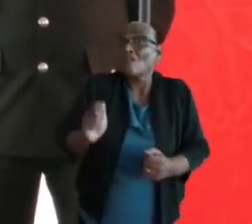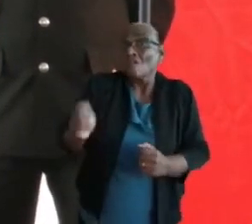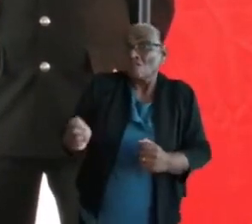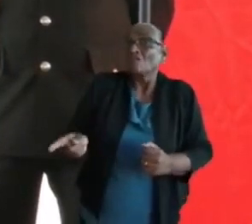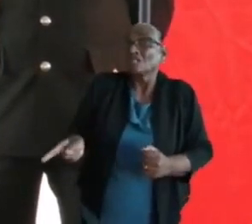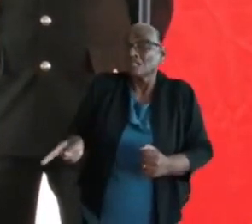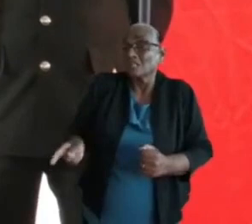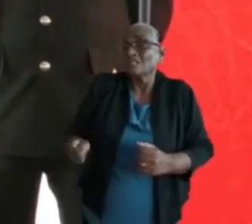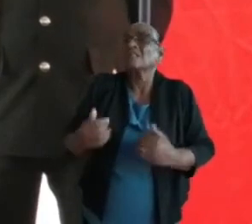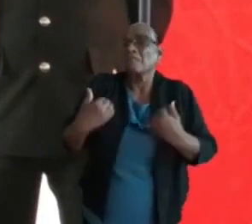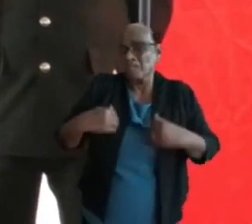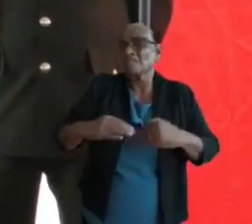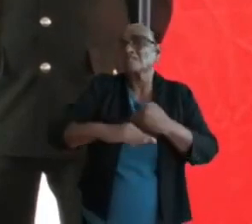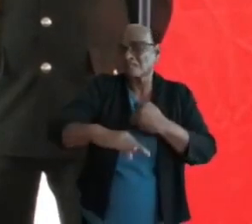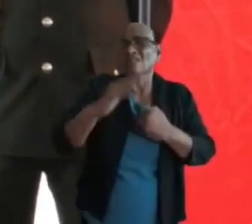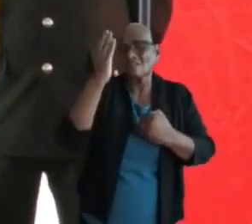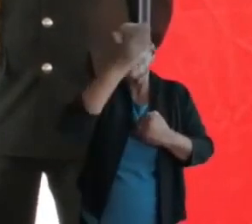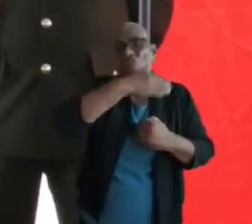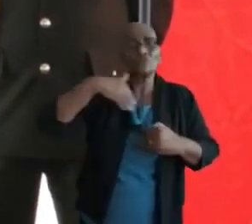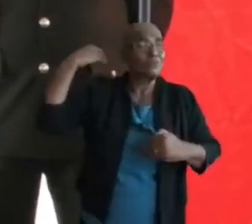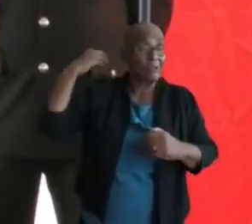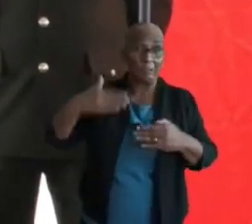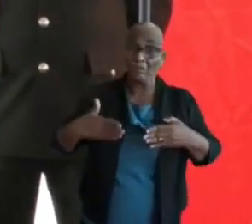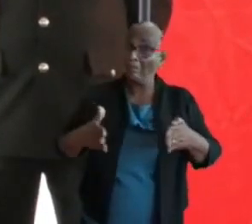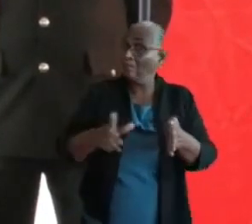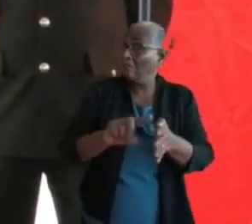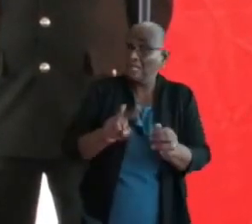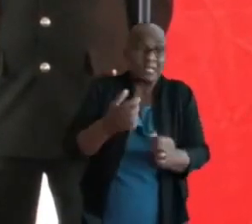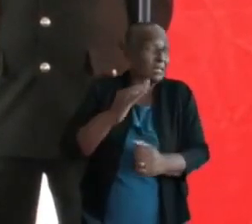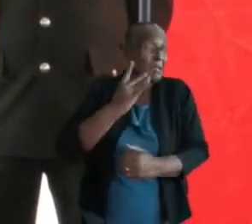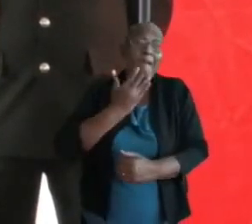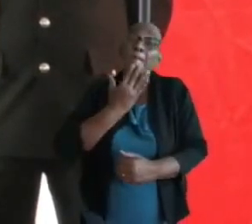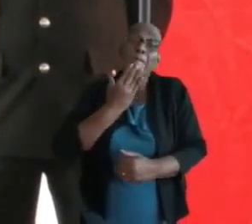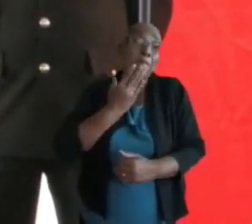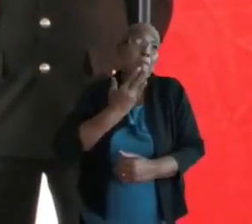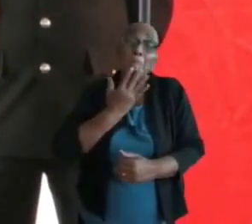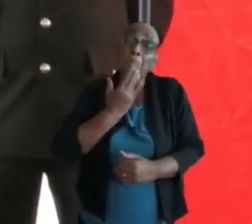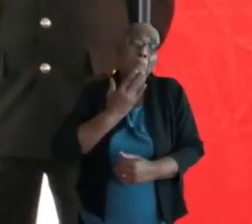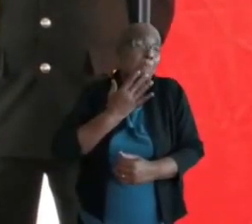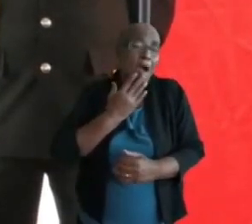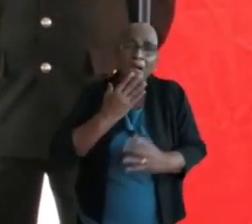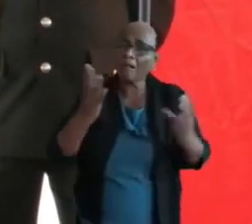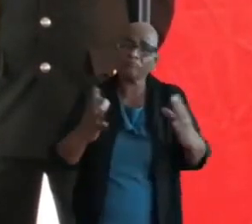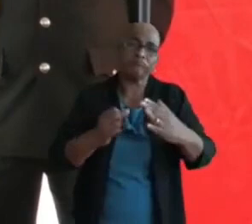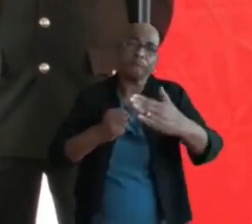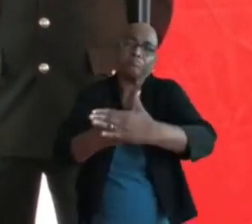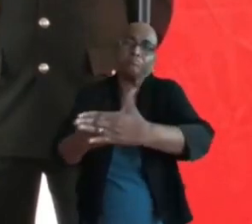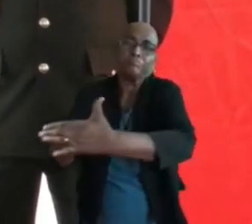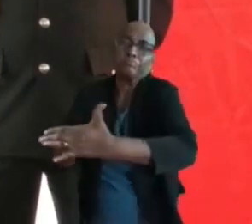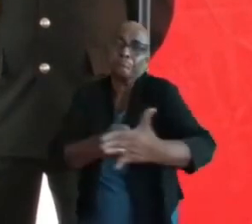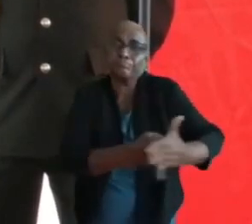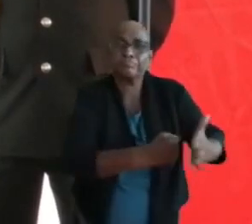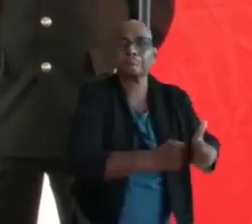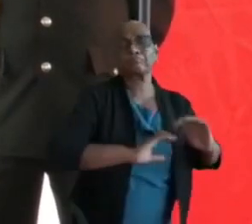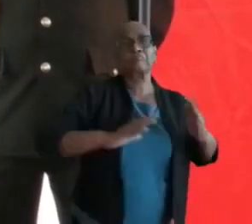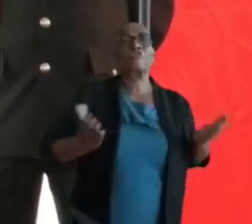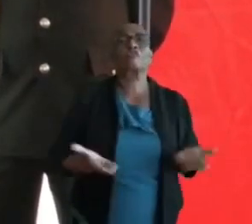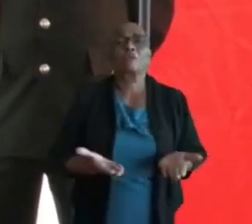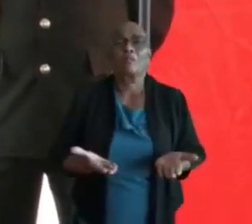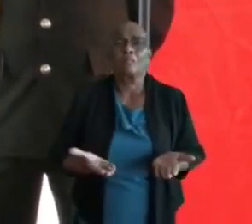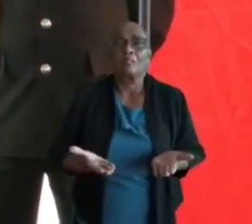voorzitter, landgenoten, dat pad is niet makkelijk en dat pad is vol obstakels. En ik sta hier